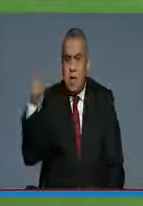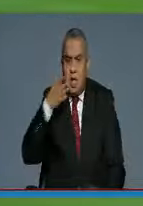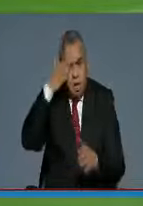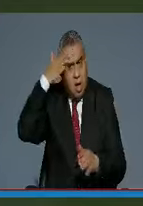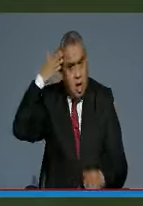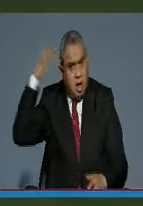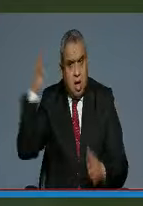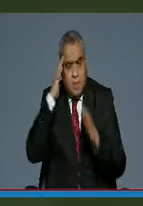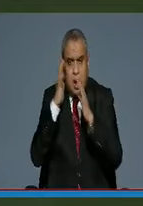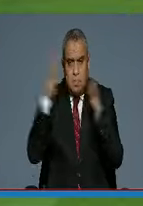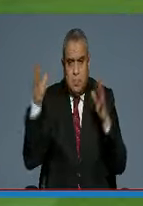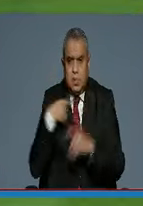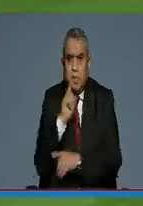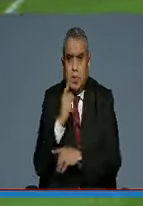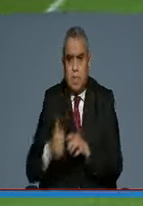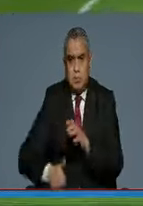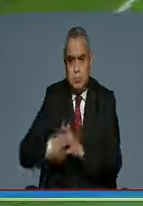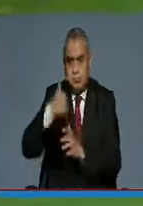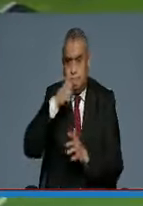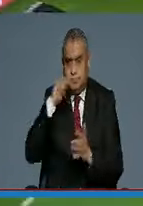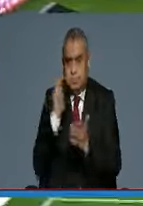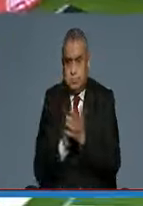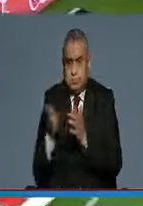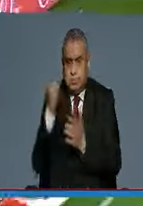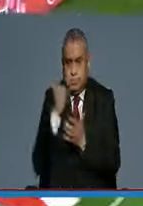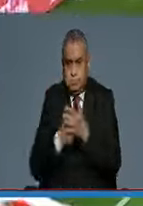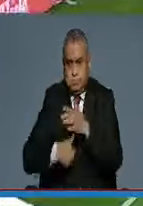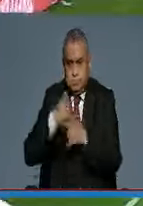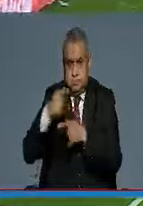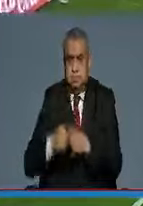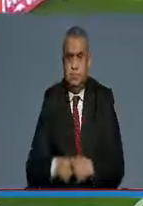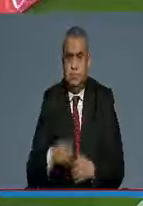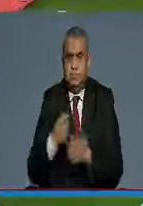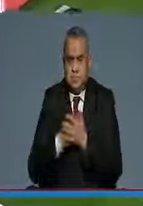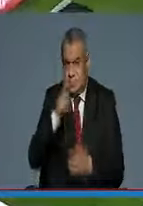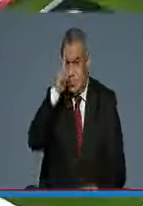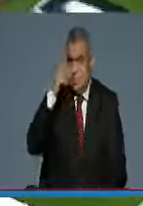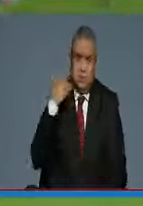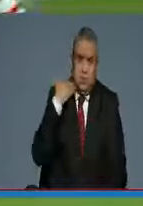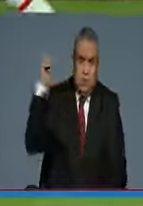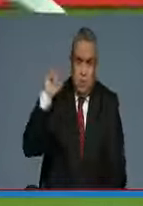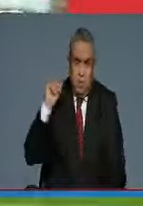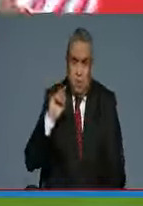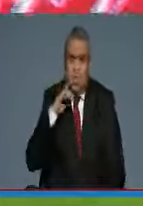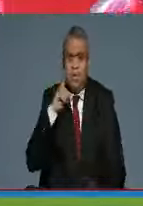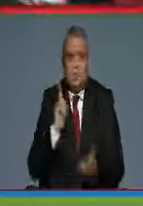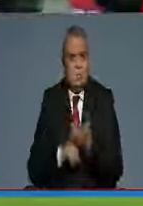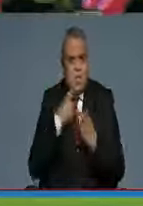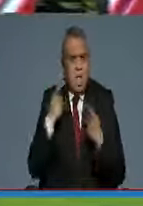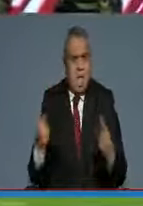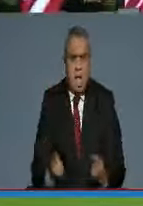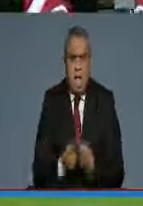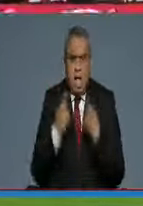وقراءته جيدا للمباريات وعدم غروره بتخليه يوصل لمرحله انه كريم